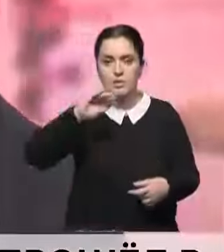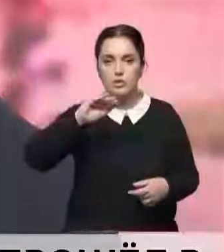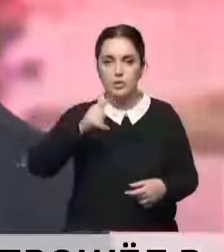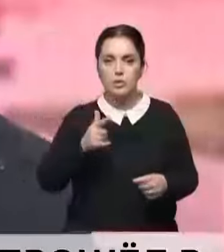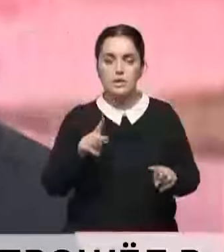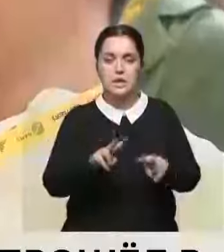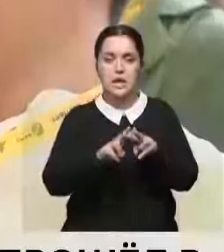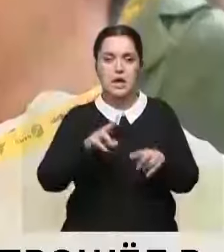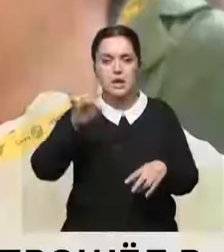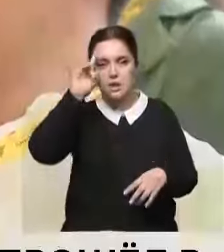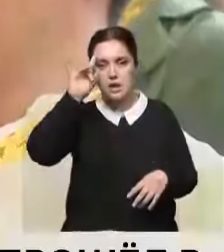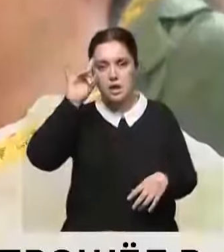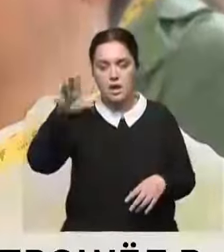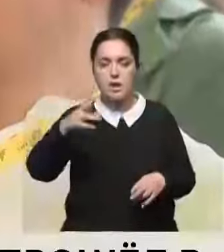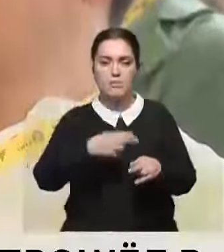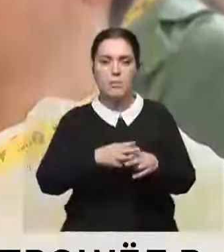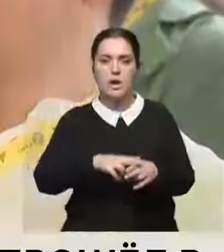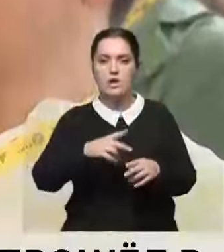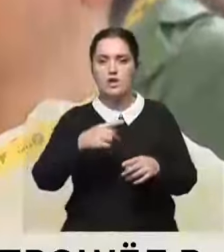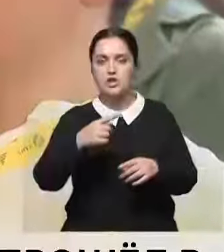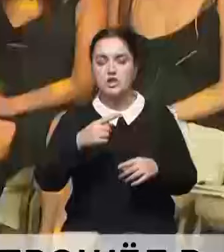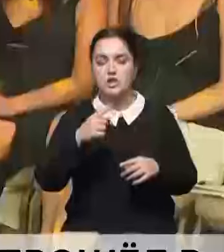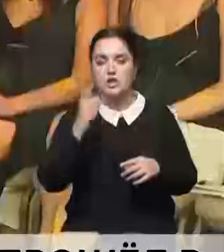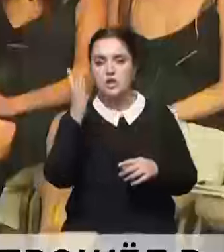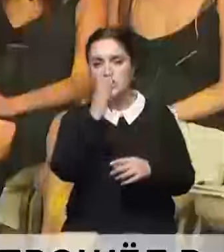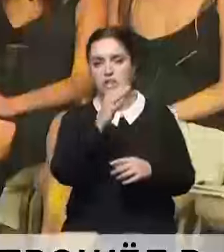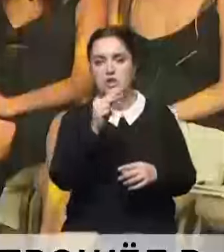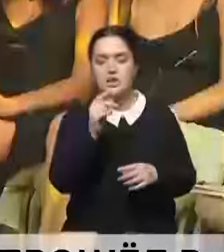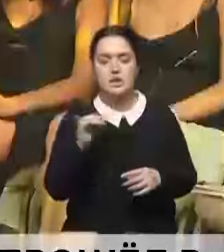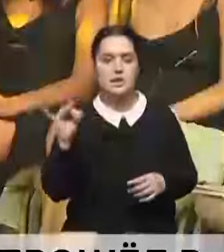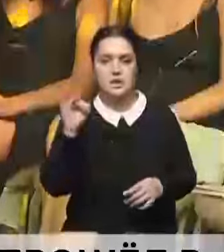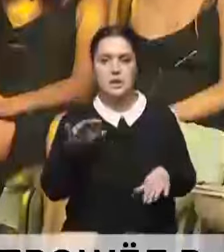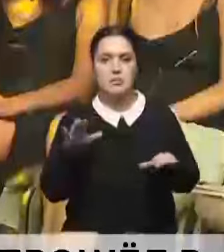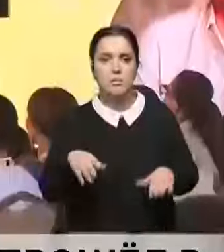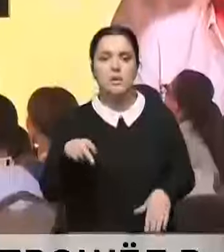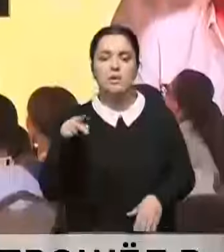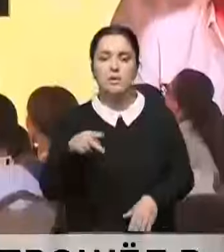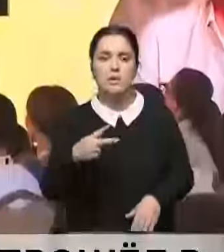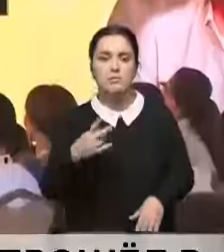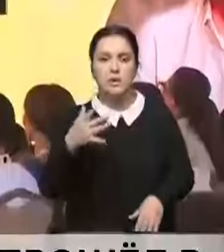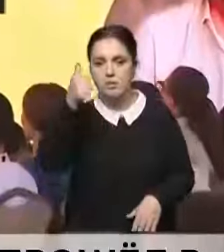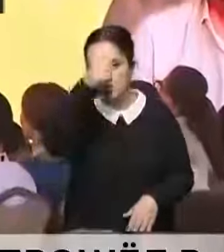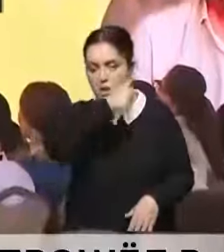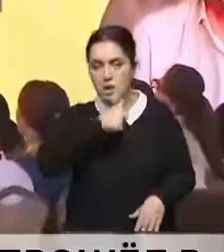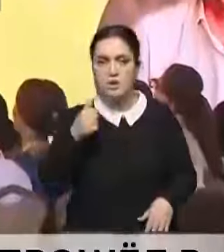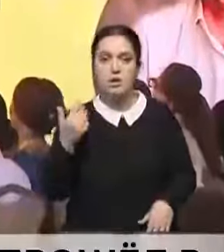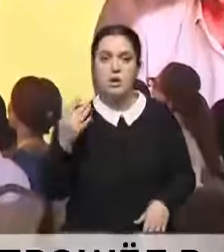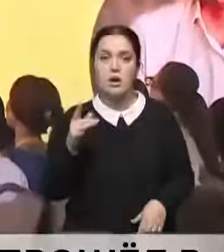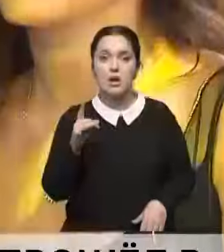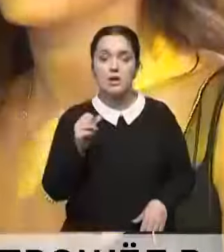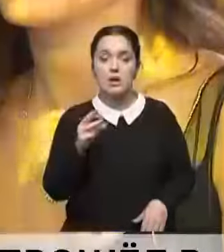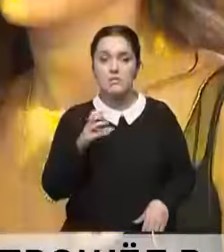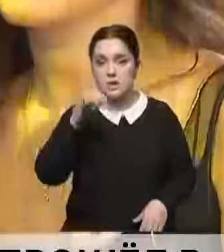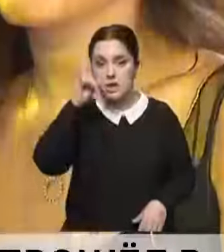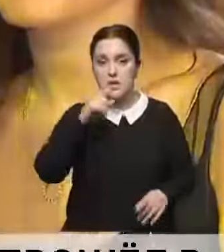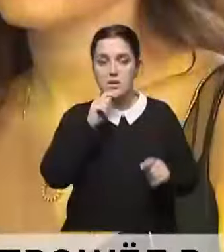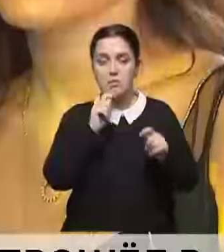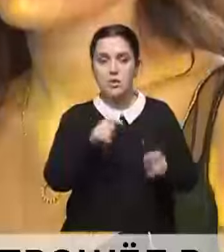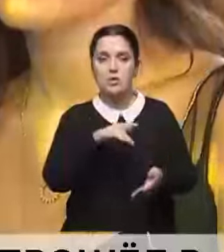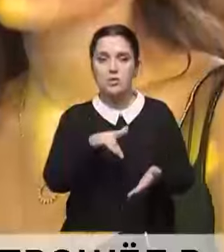столицы. Легендарную башню с часами Саяхат вернут на свое историческое место в 2025 году. Ее «РАМС Казахстан» подарит городу